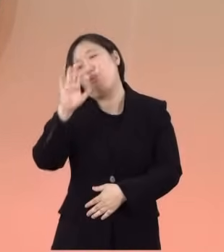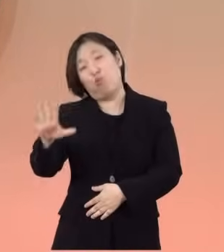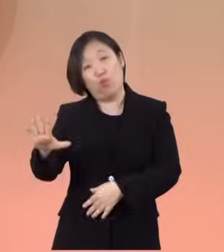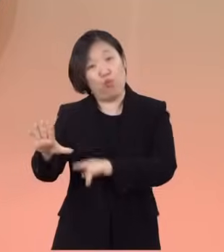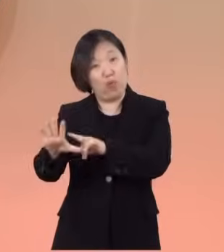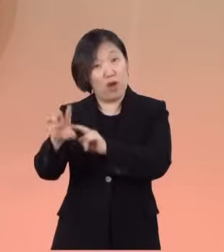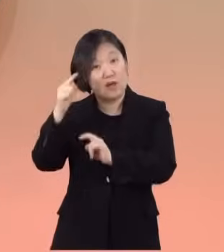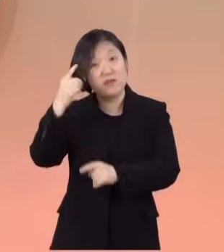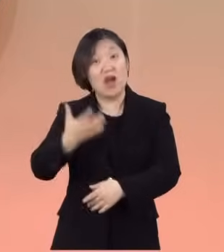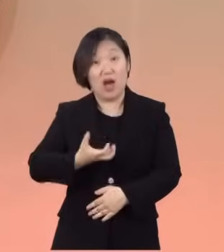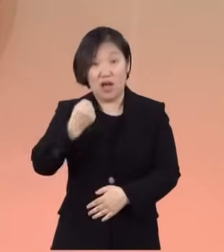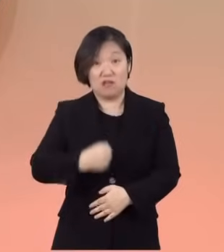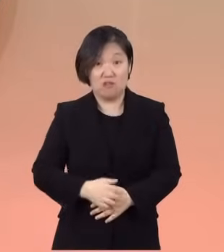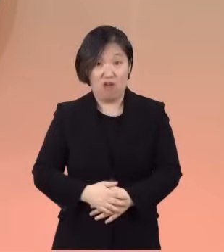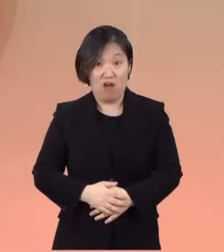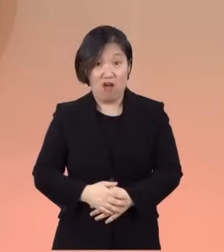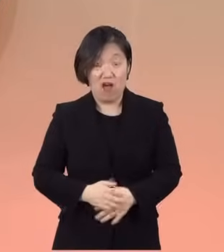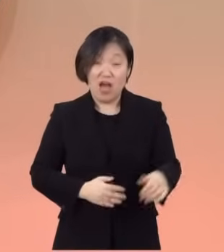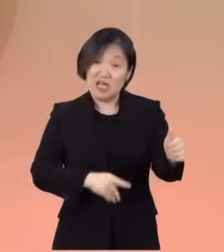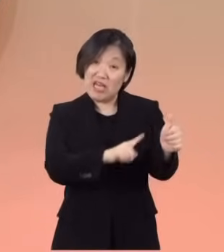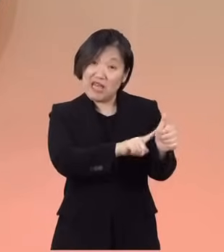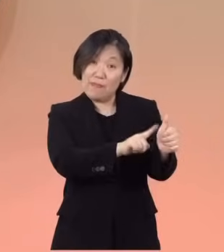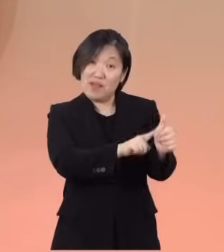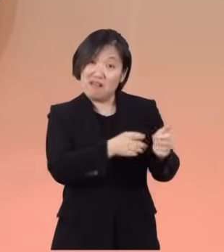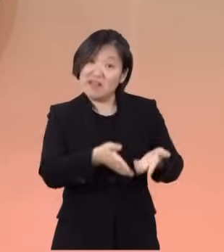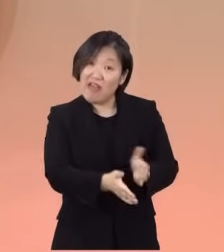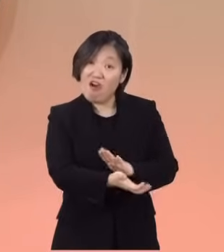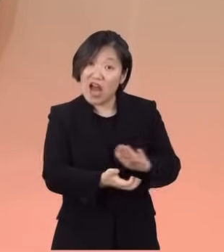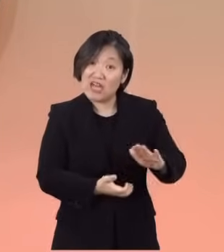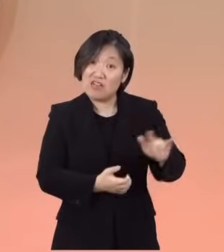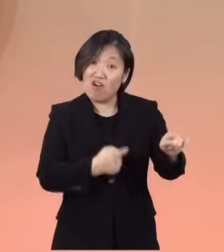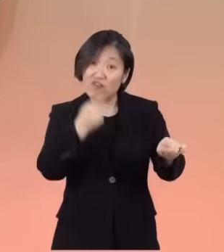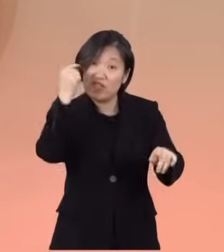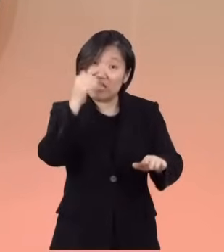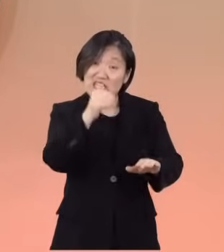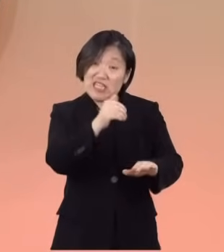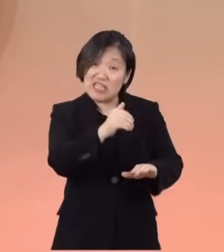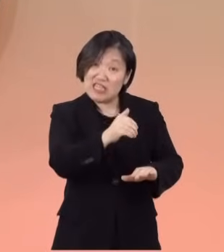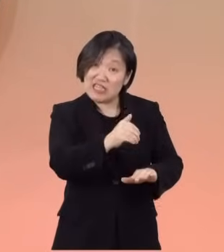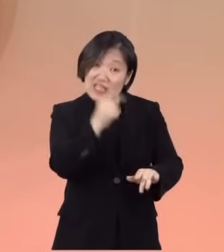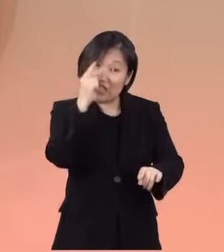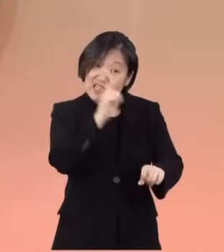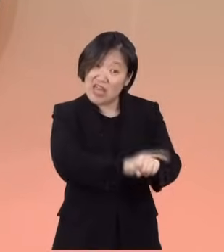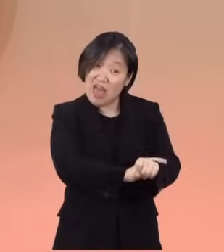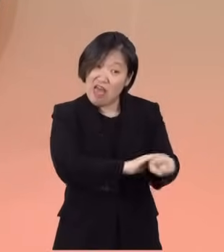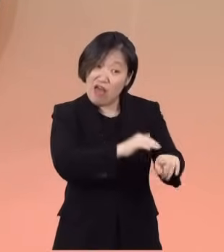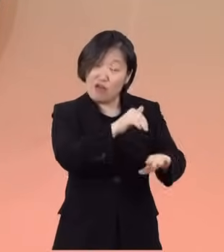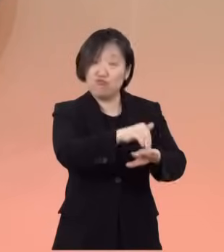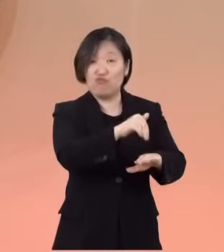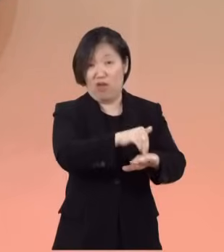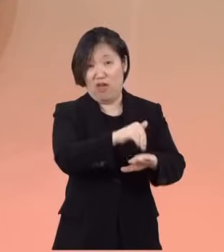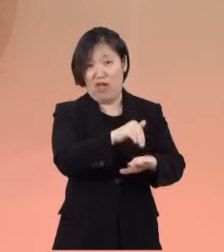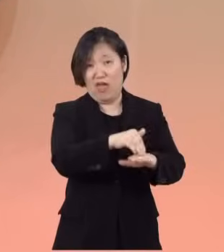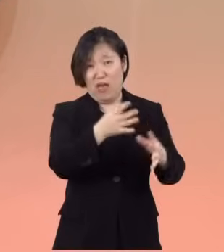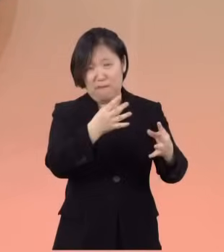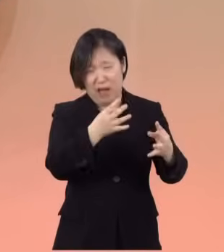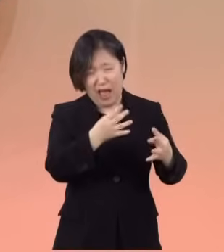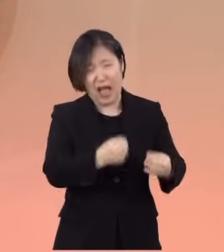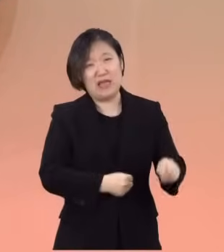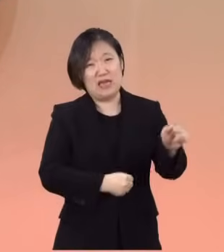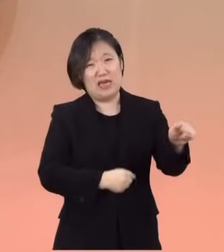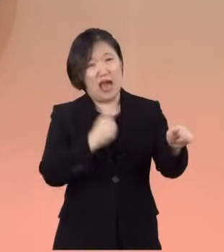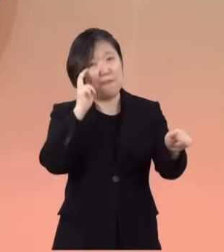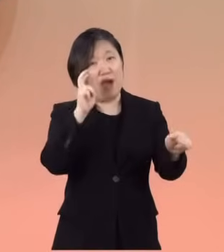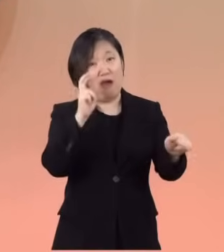합니다 그니까 전생에서부터 무언가 지혜를 닦았던 사람이구나라는 것을 우리가